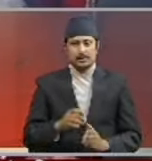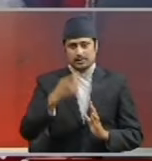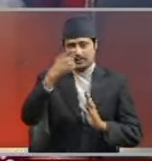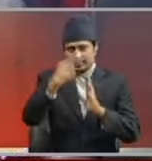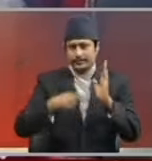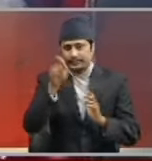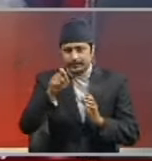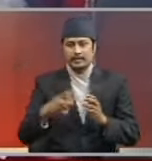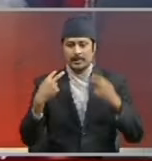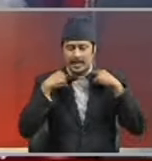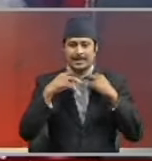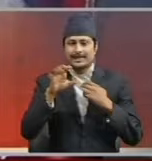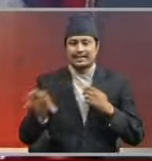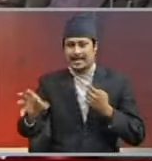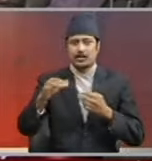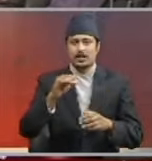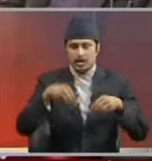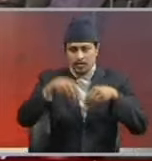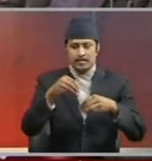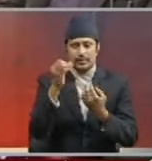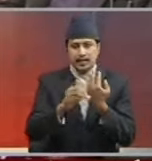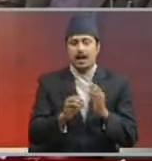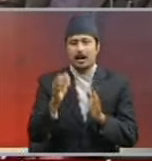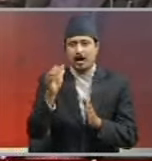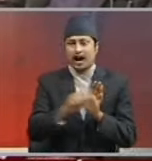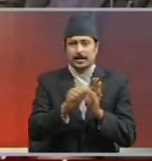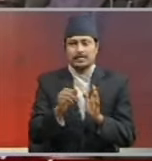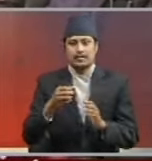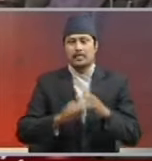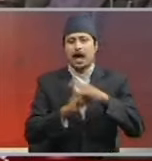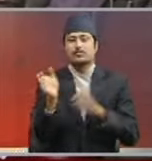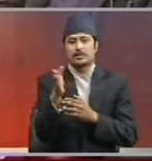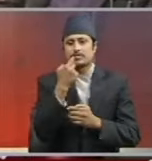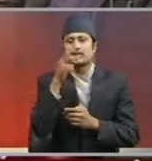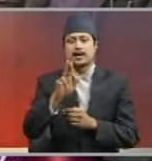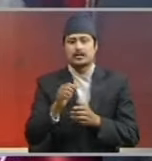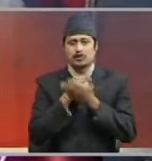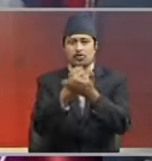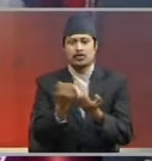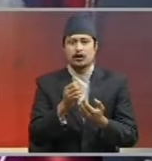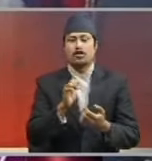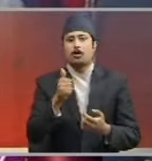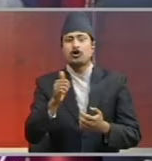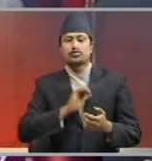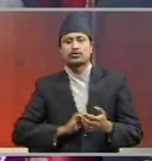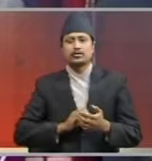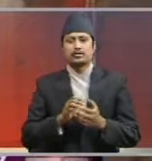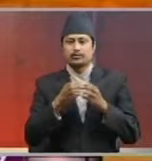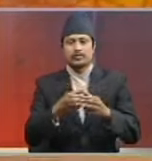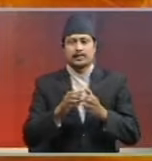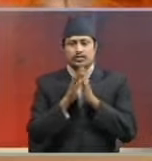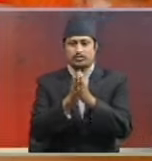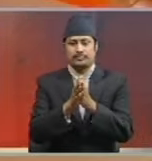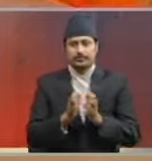संवैधानिक बाध्यताका कारण स्थानीय तहको निर्वाचन प्रक्रिया अघि बढाइएको प्रधानमन्त्रीको भनाई, सहयोग गर्न असन्तुष्ट पक्षलाई आग्रह।